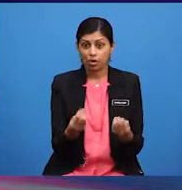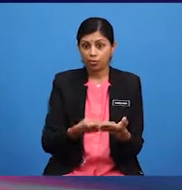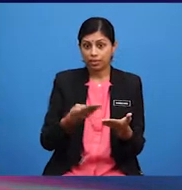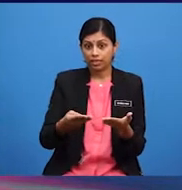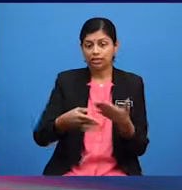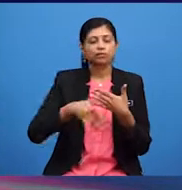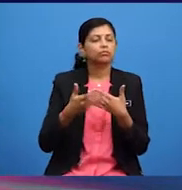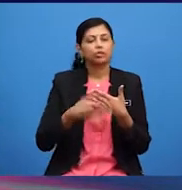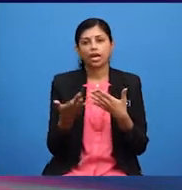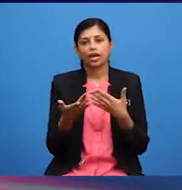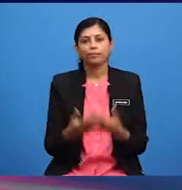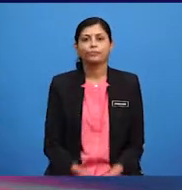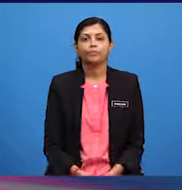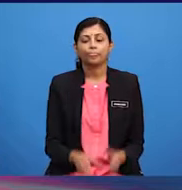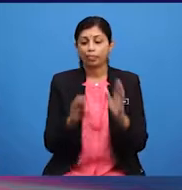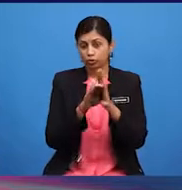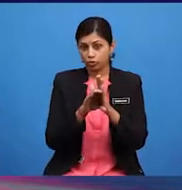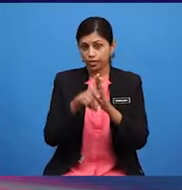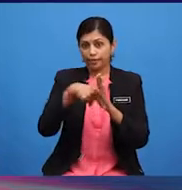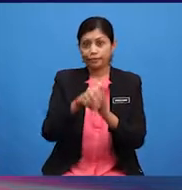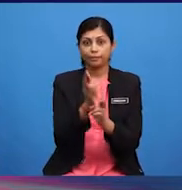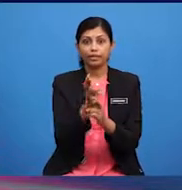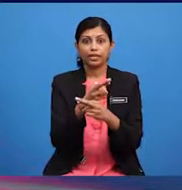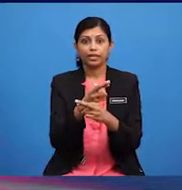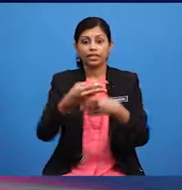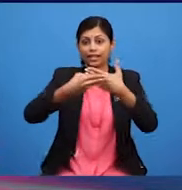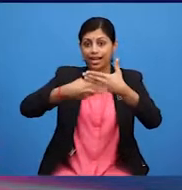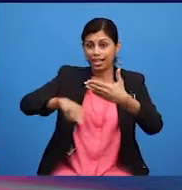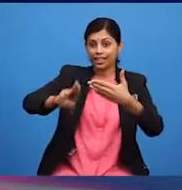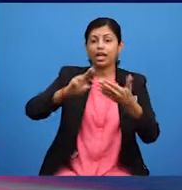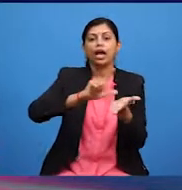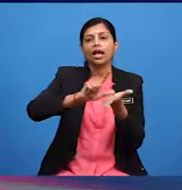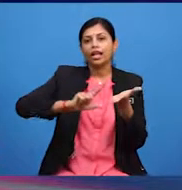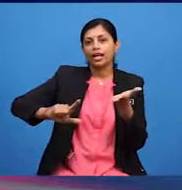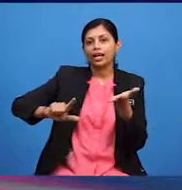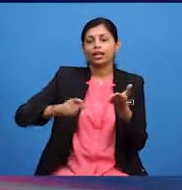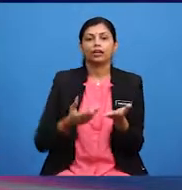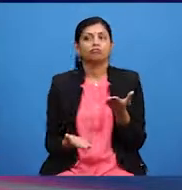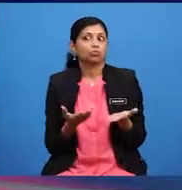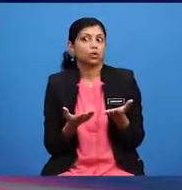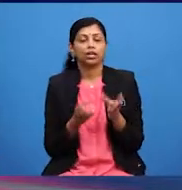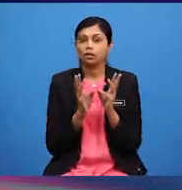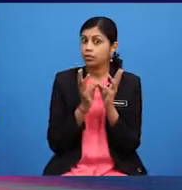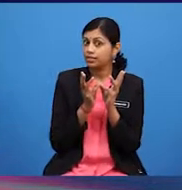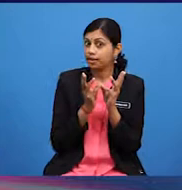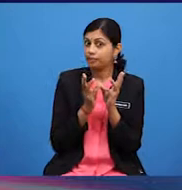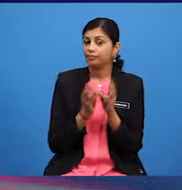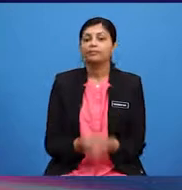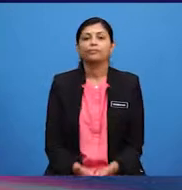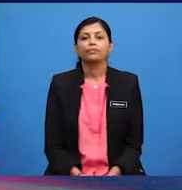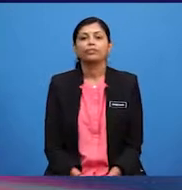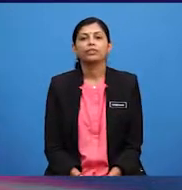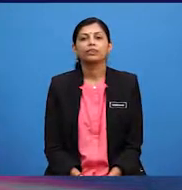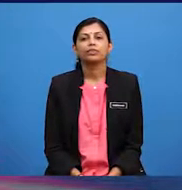Contohnya, pereka menghantar hasil lakaran melalui talian WhatsApp,